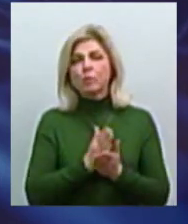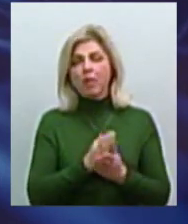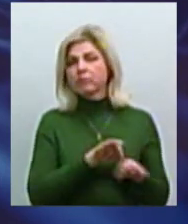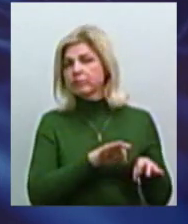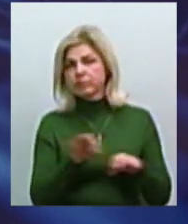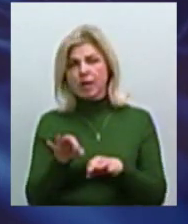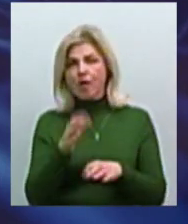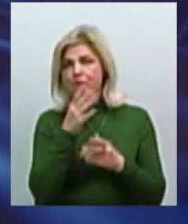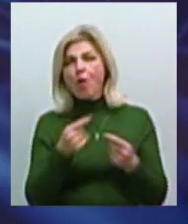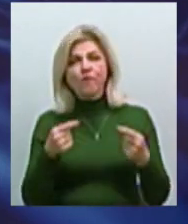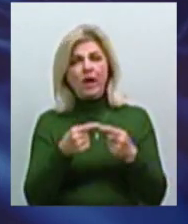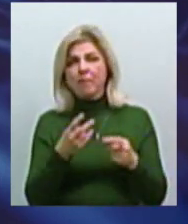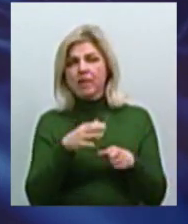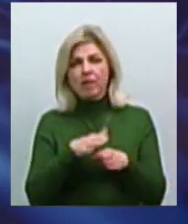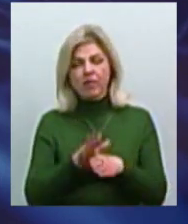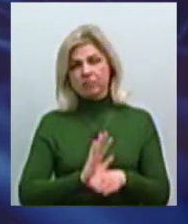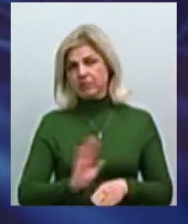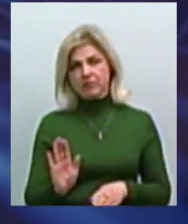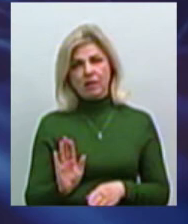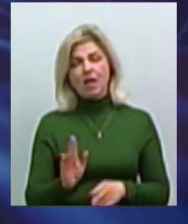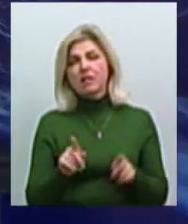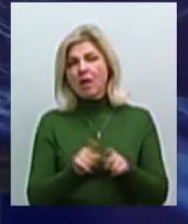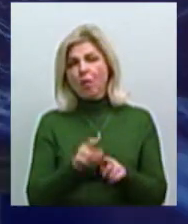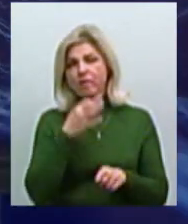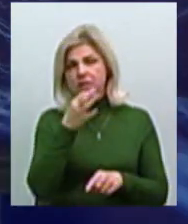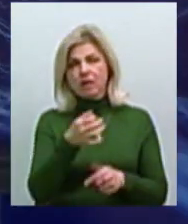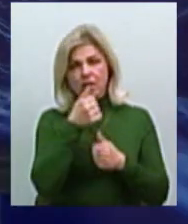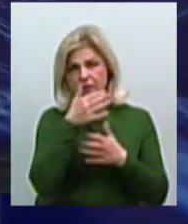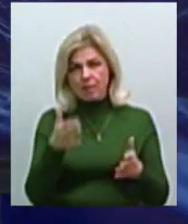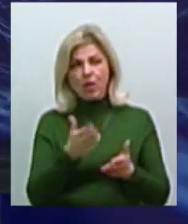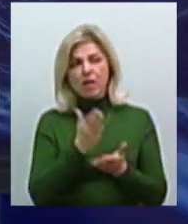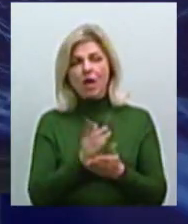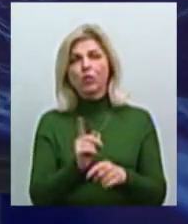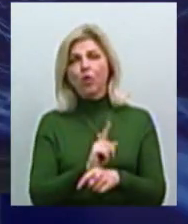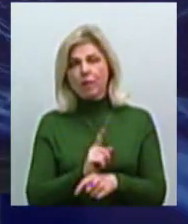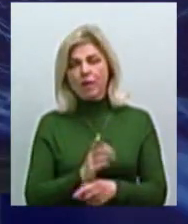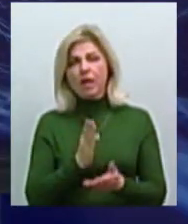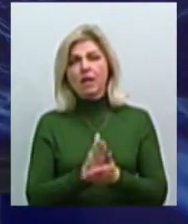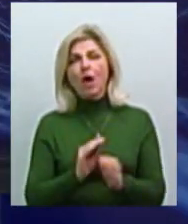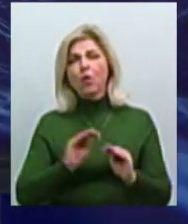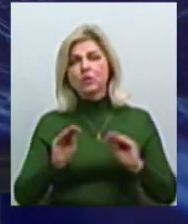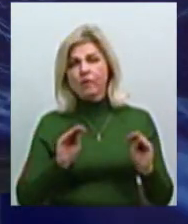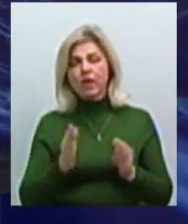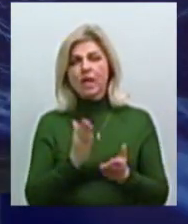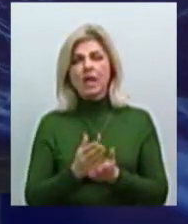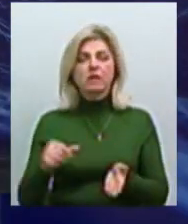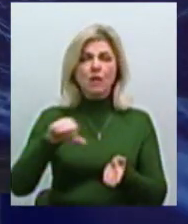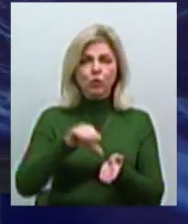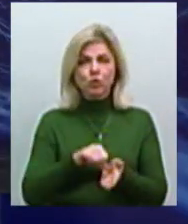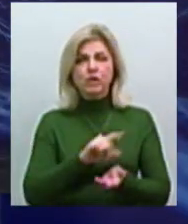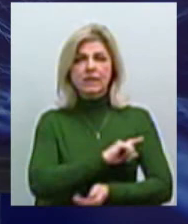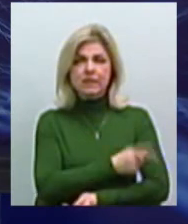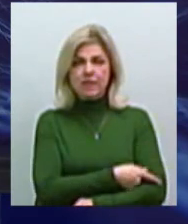Ні, такого сказати не можна. Є нормативи, є розташування, є залучення сил та засобів. Ні.